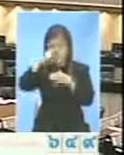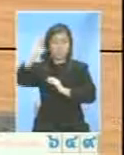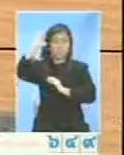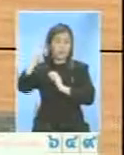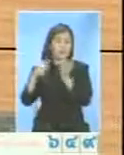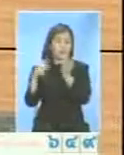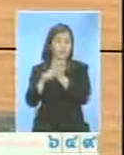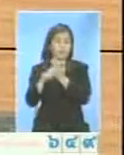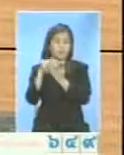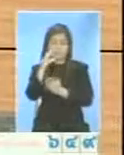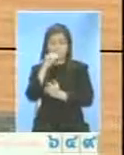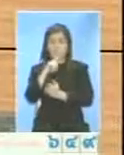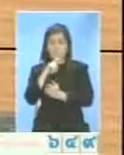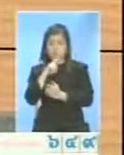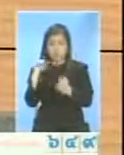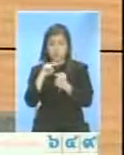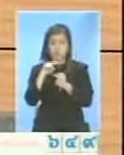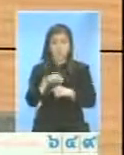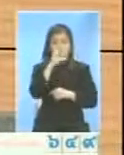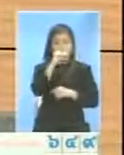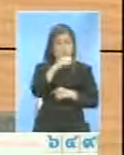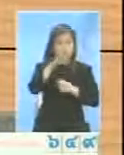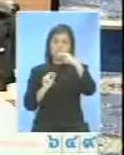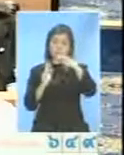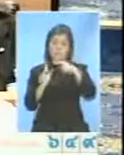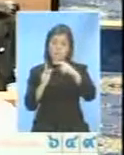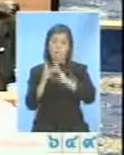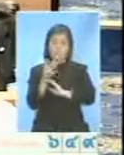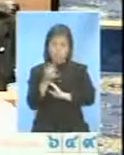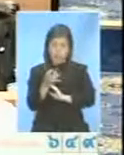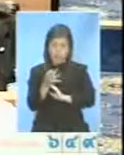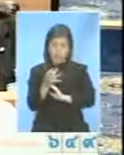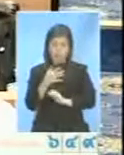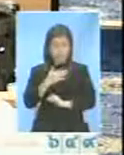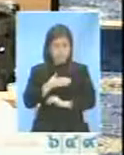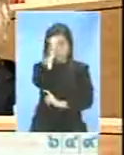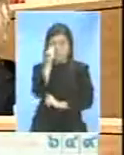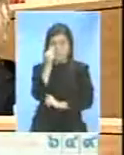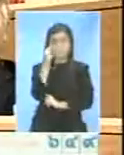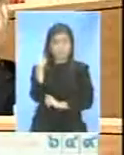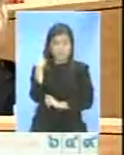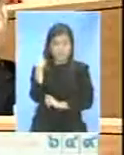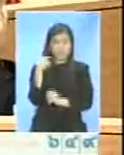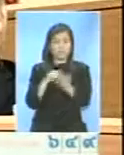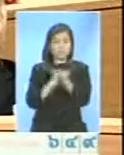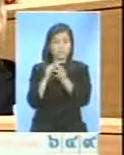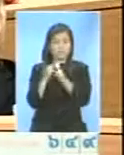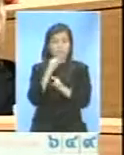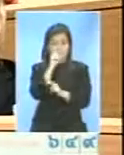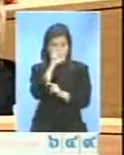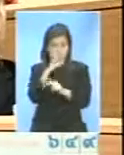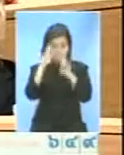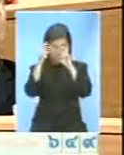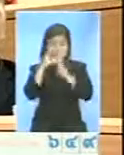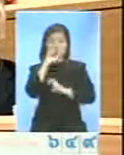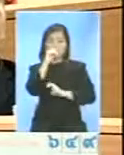ทางคุณกฤตที่จริงแล้วเนี่ยยังอยู่ในกรอบระยะเวลาก็ใช้เวลาถกเถียงเรื่องนี้นะฮะประมาณสักชั่วโมงกับอีก20นา